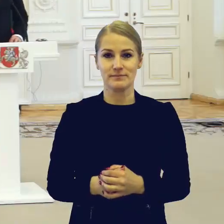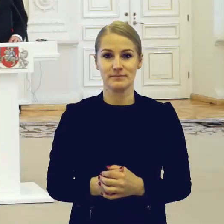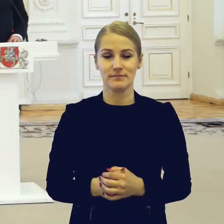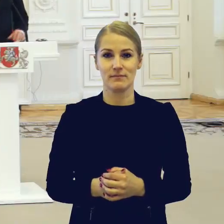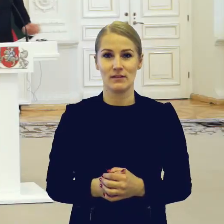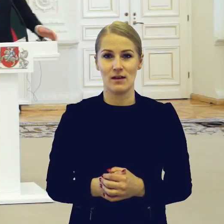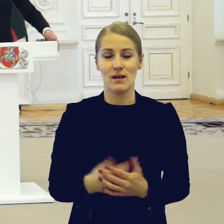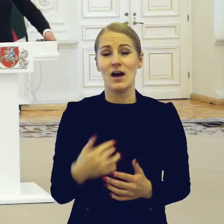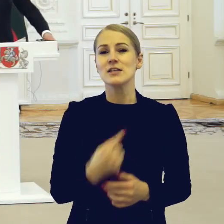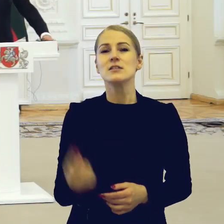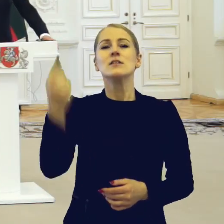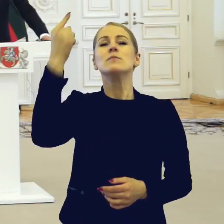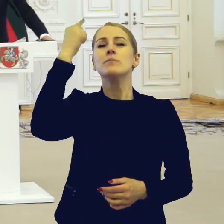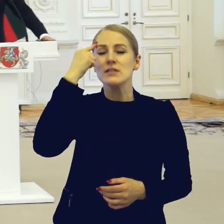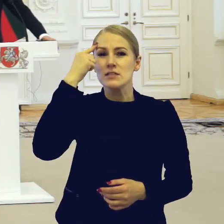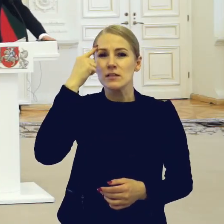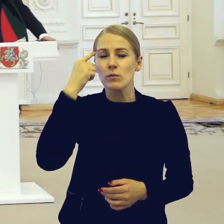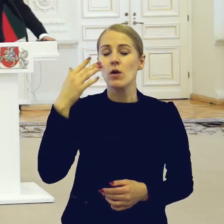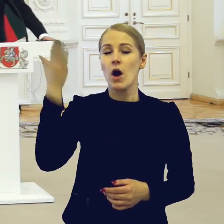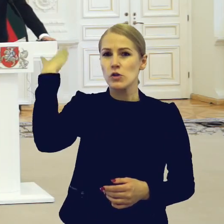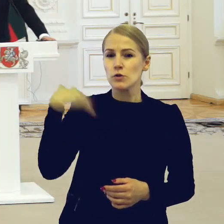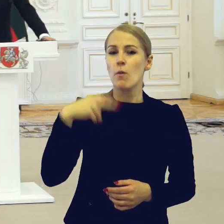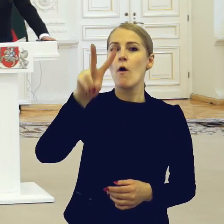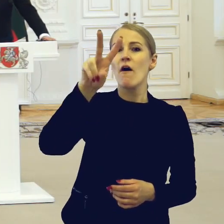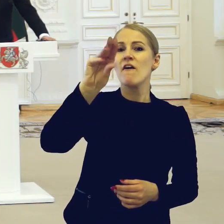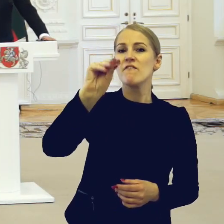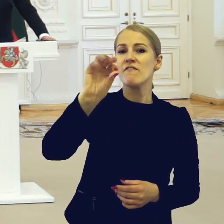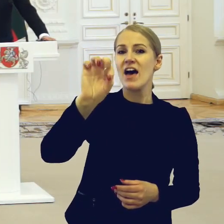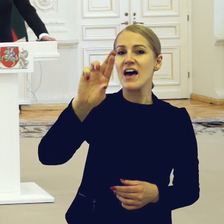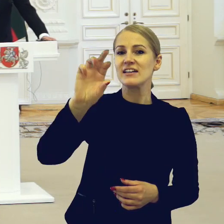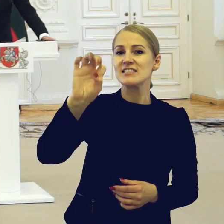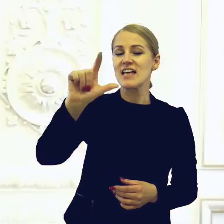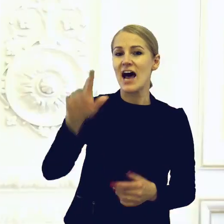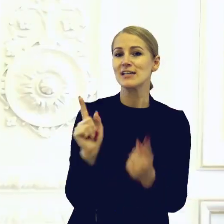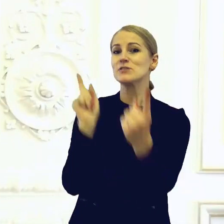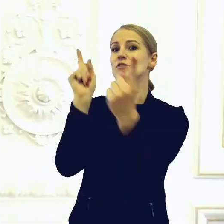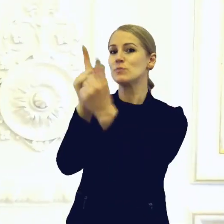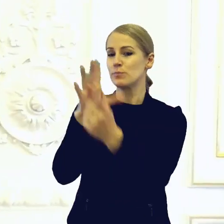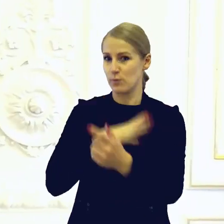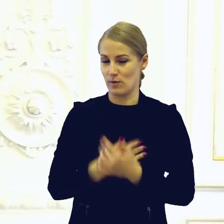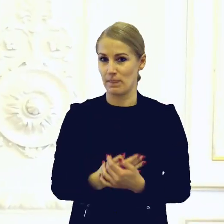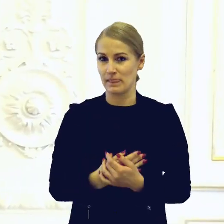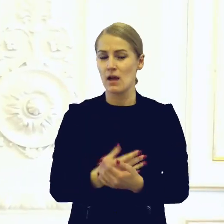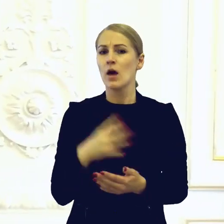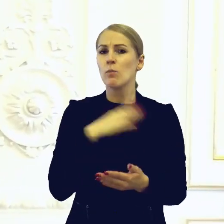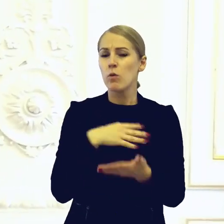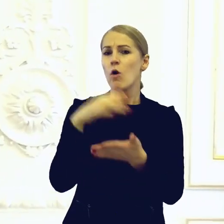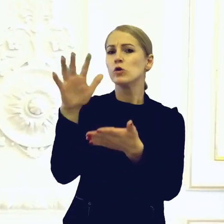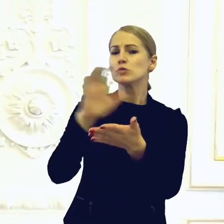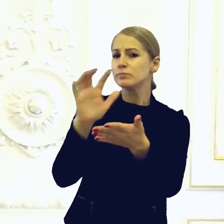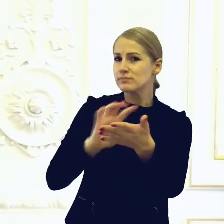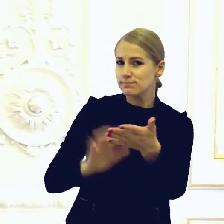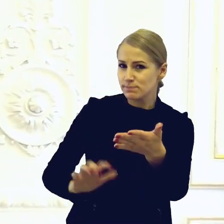mūsų paskutinį susitikimą Versalėje ir norėčiau pasakyti, kad tas tekstas, kurį mes pasiekėme po